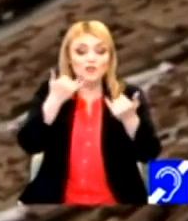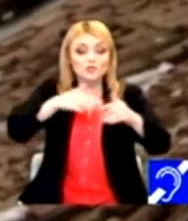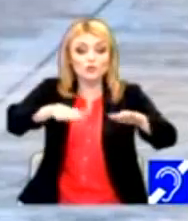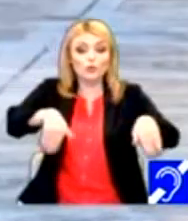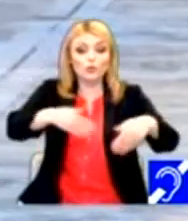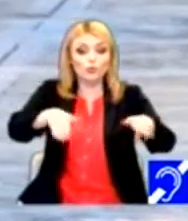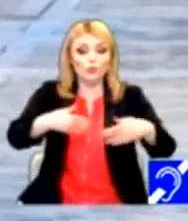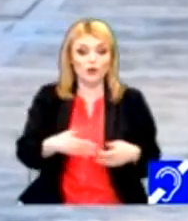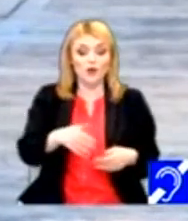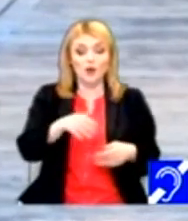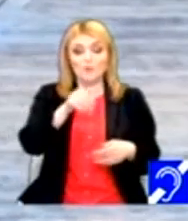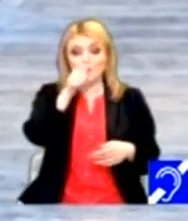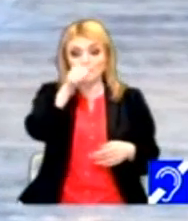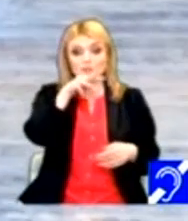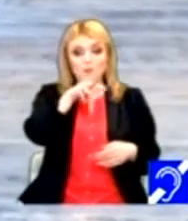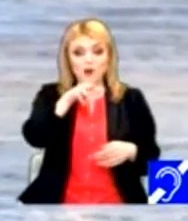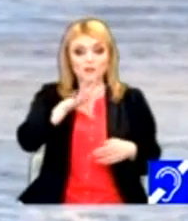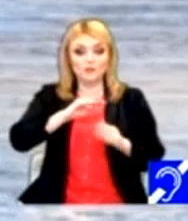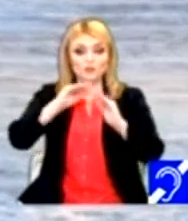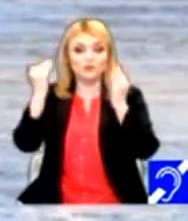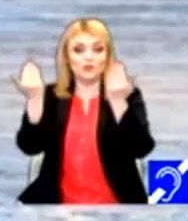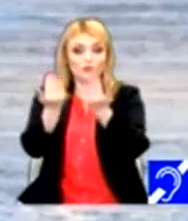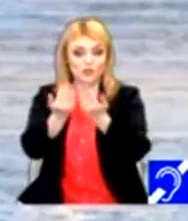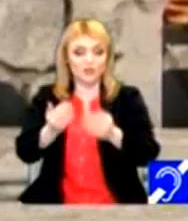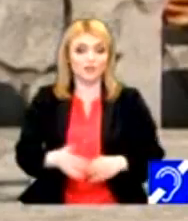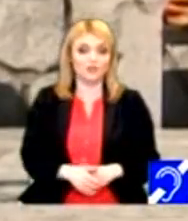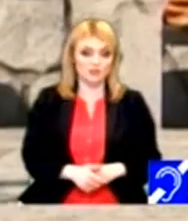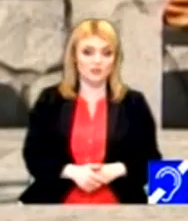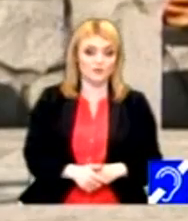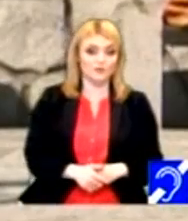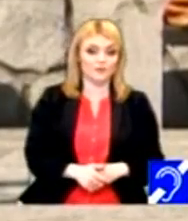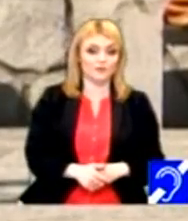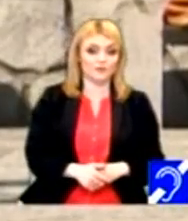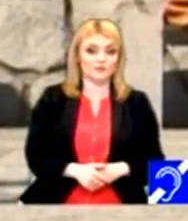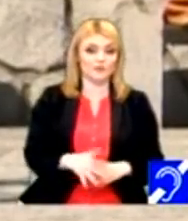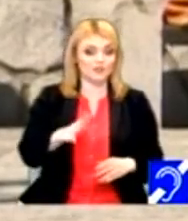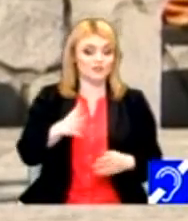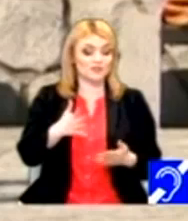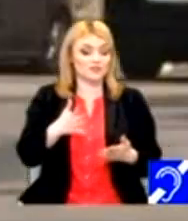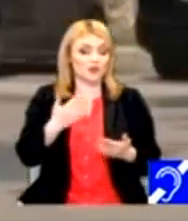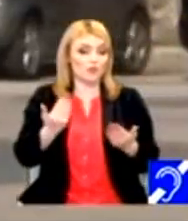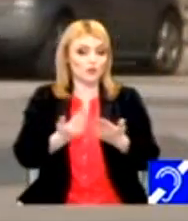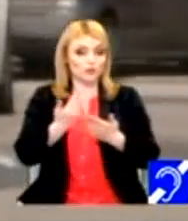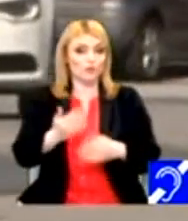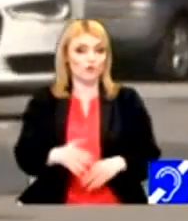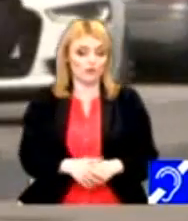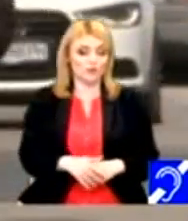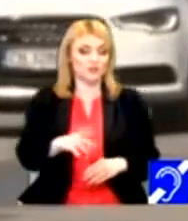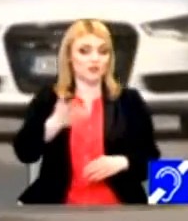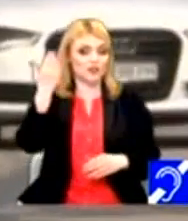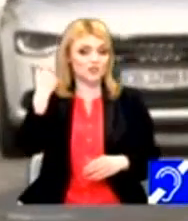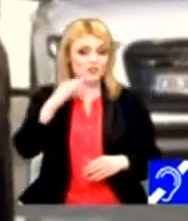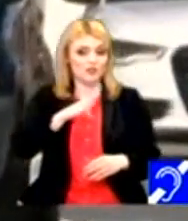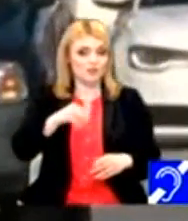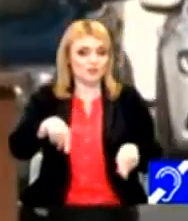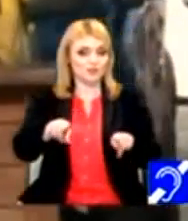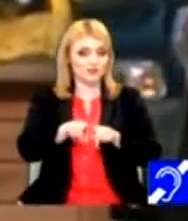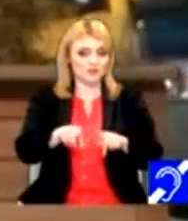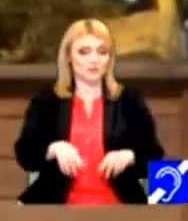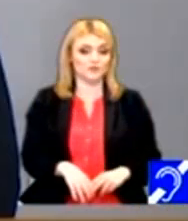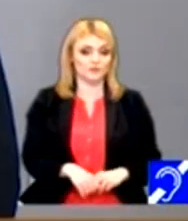și consecințelor acesteia. În mod aparte, salutăm abordarea sistemică și de durată, care prevede atât măsuri imediate pentru sistemul